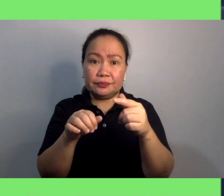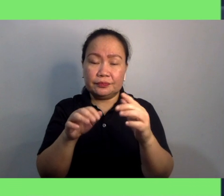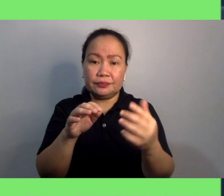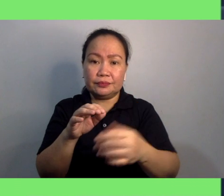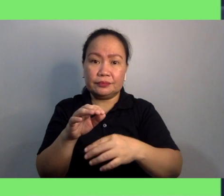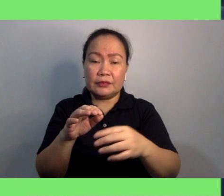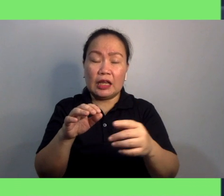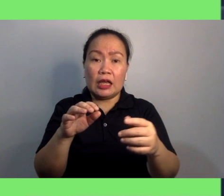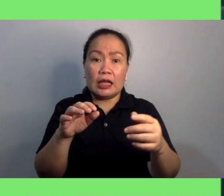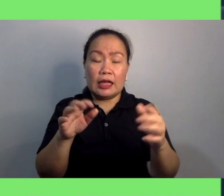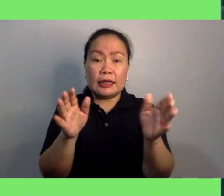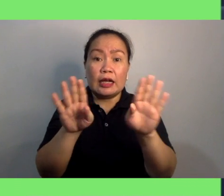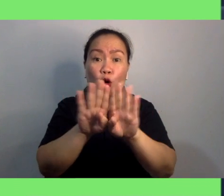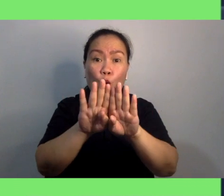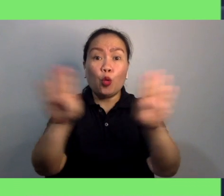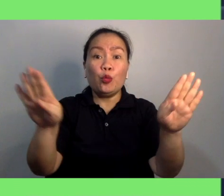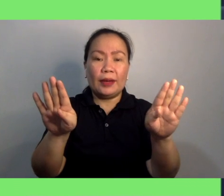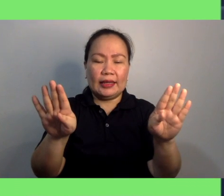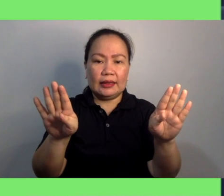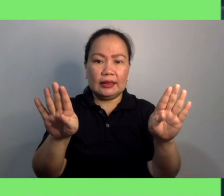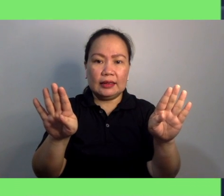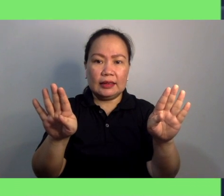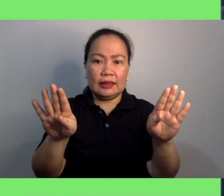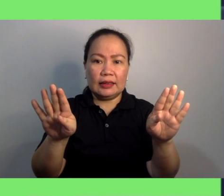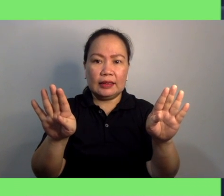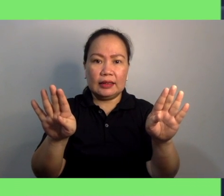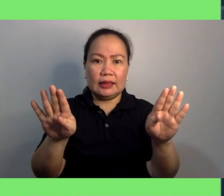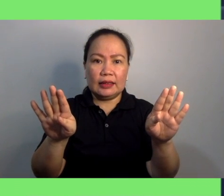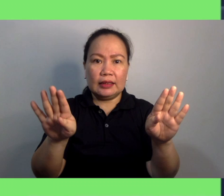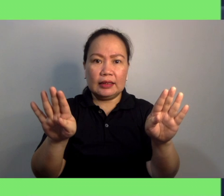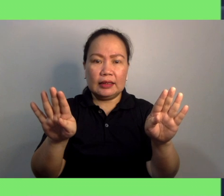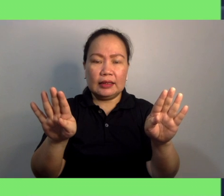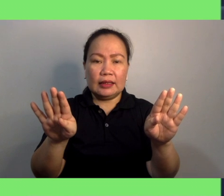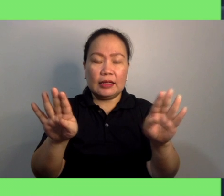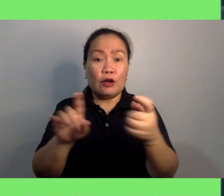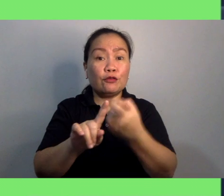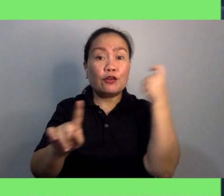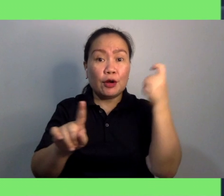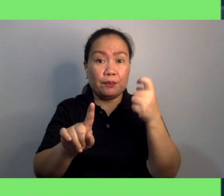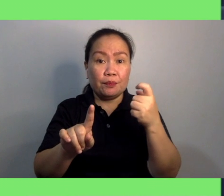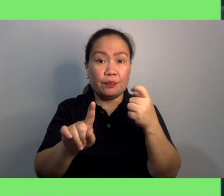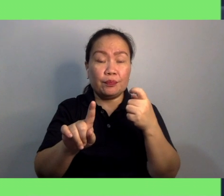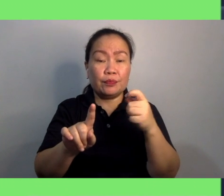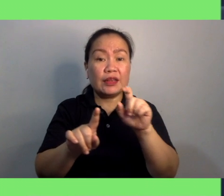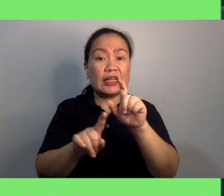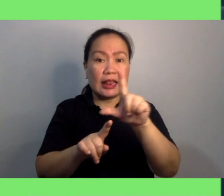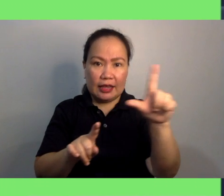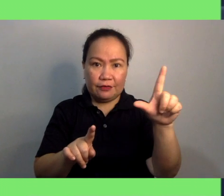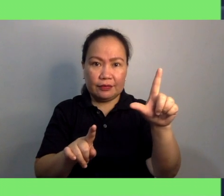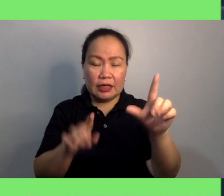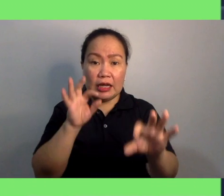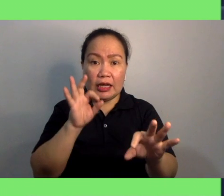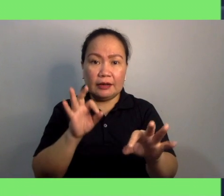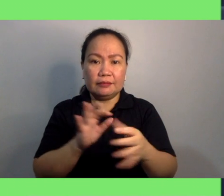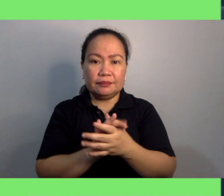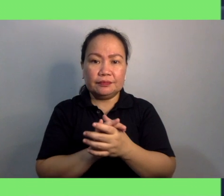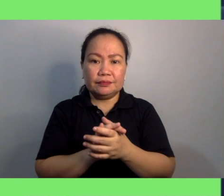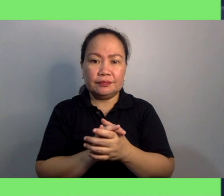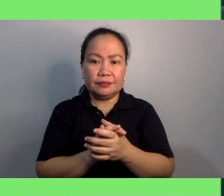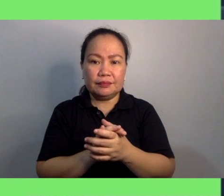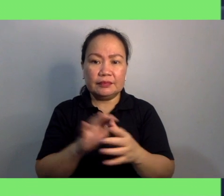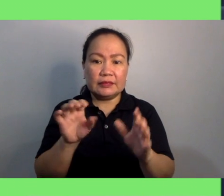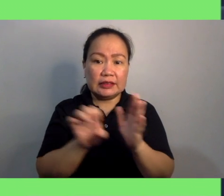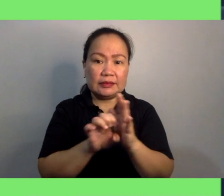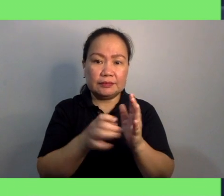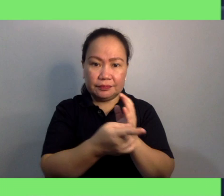nag-open sa left. Okay, so kapag ang rotation ng angle mo is from the left, yun po ang tatandaan. Halimbawa